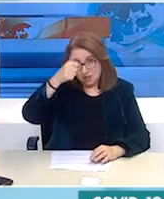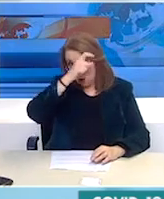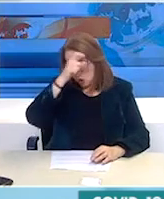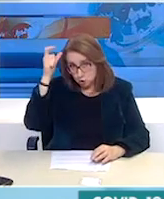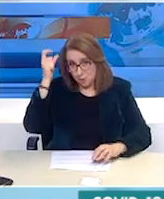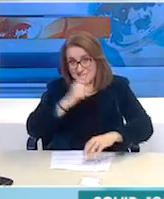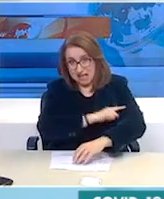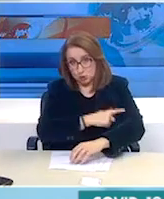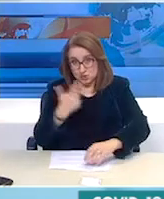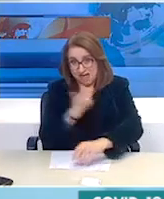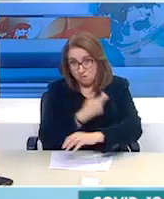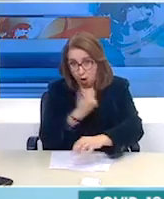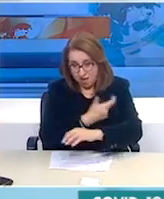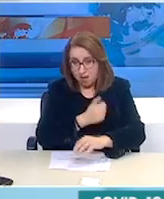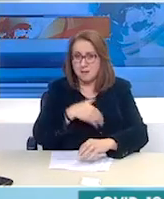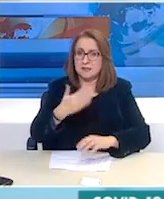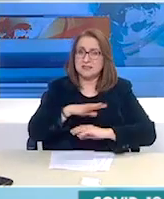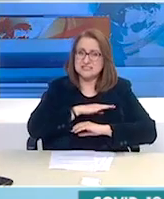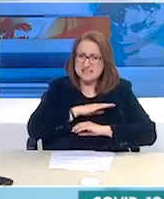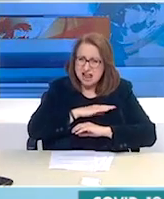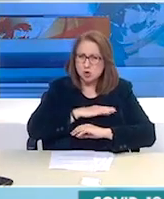αυτή, πώς την αξιολογείτε?